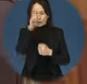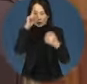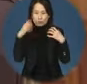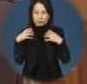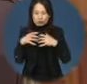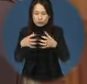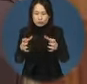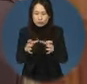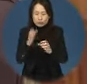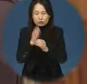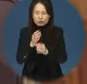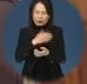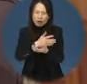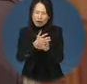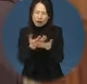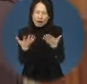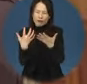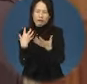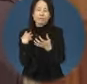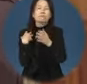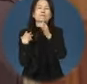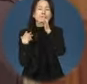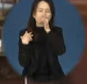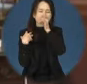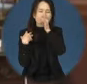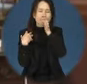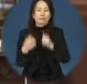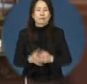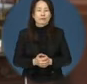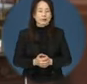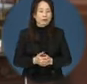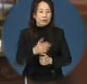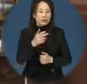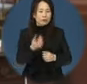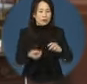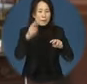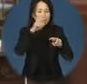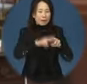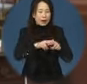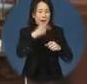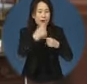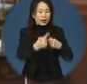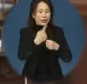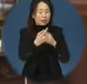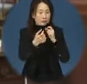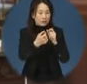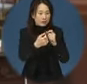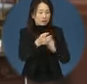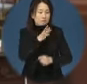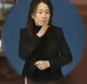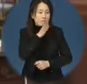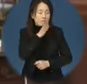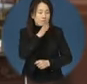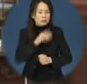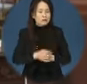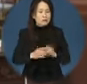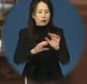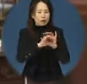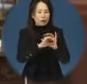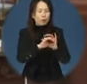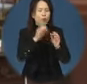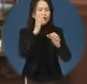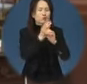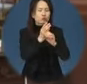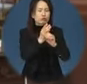다양한 일을 하는 부서 중에 하나는 그러니까요 참관 대신 제 1 일 년 가까이 되는 데에 코로나 한복판에 장구한